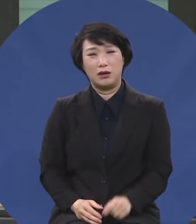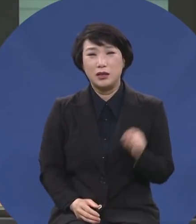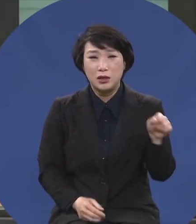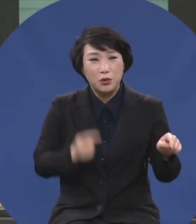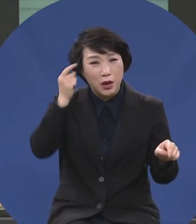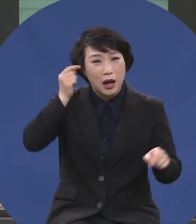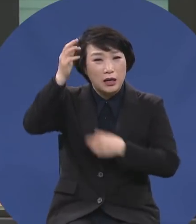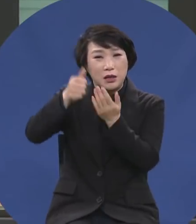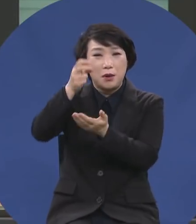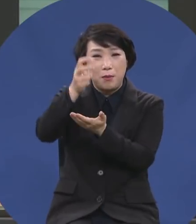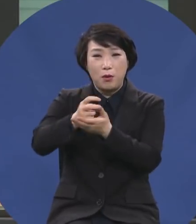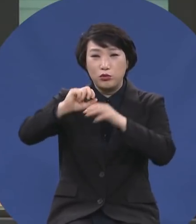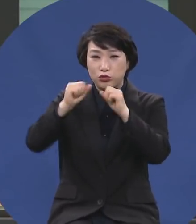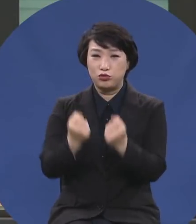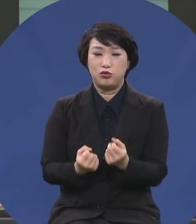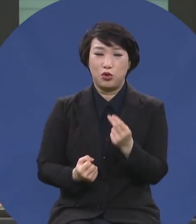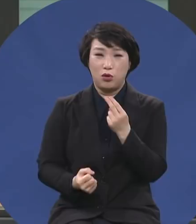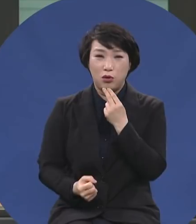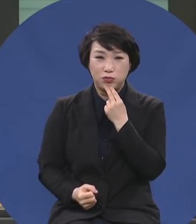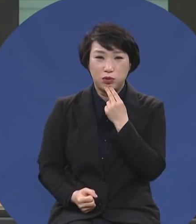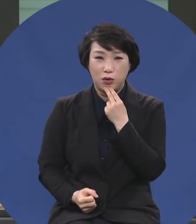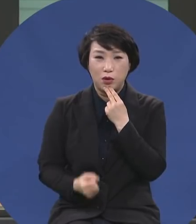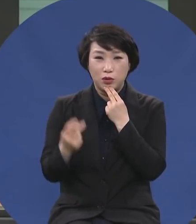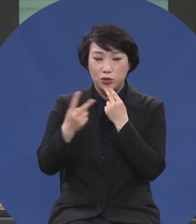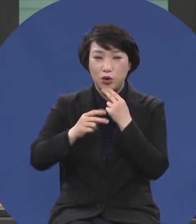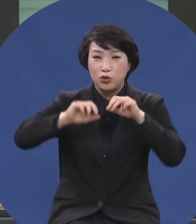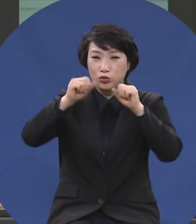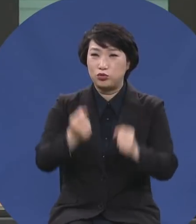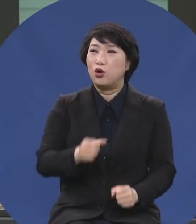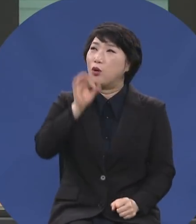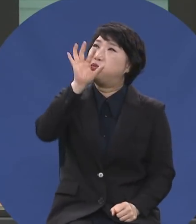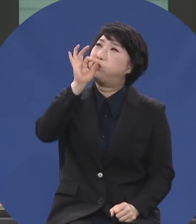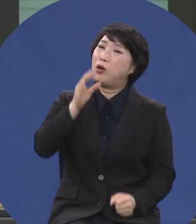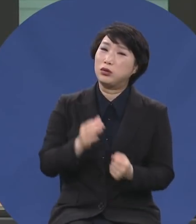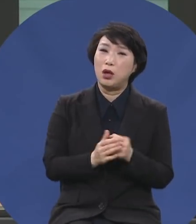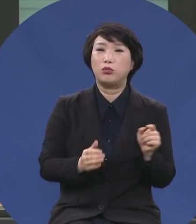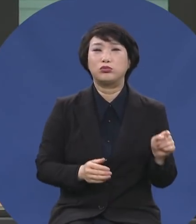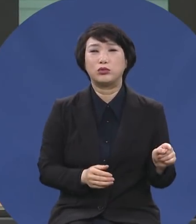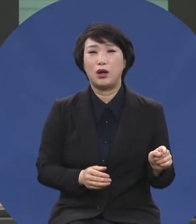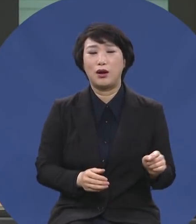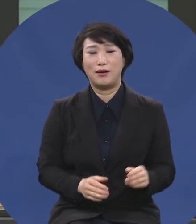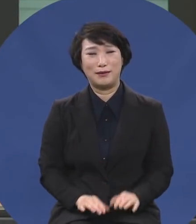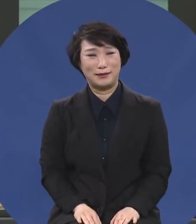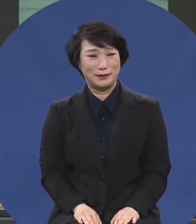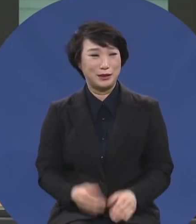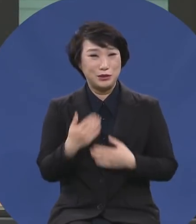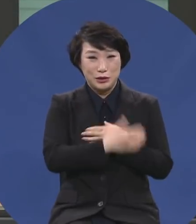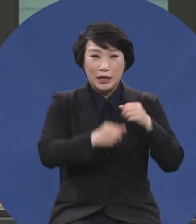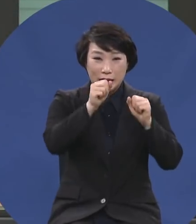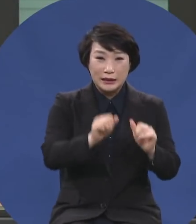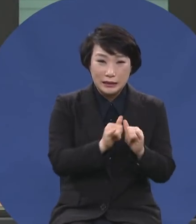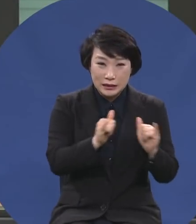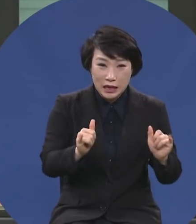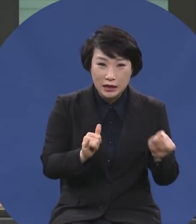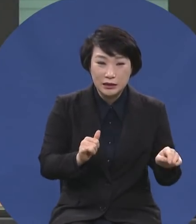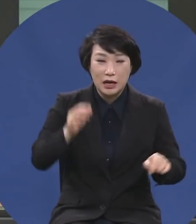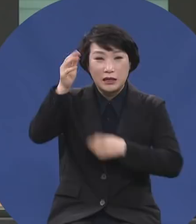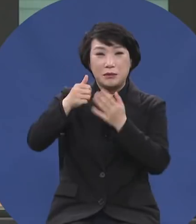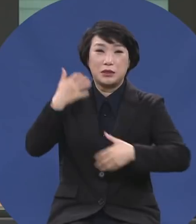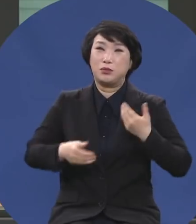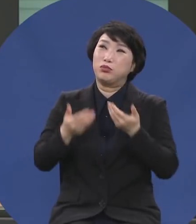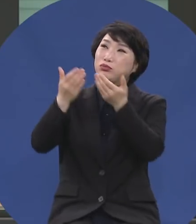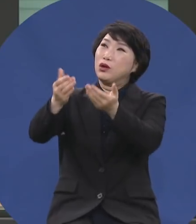이는 하나님의 법에 굴복치 아니할 뿐 아니라 할 수도 없습니다. 육신에 있는 자들은